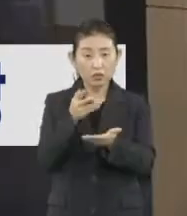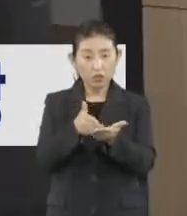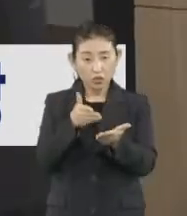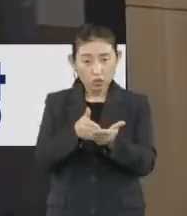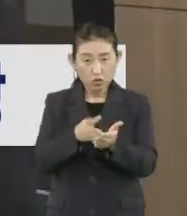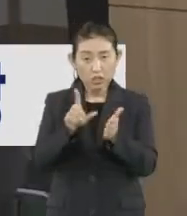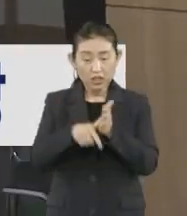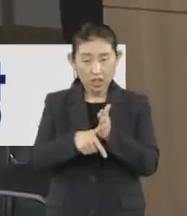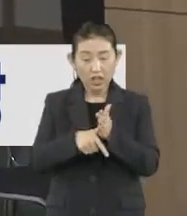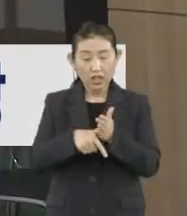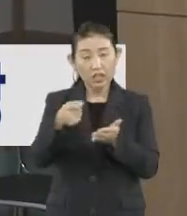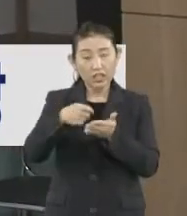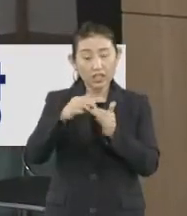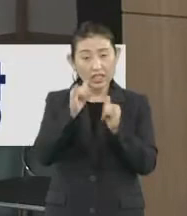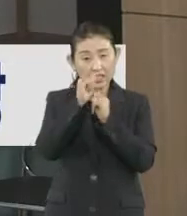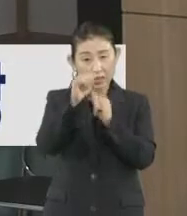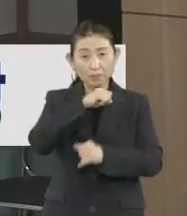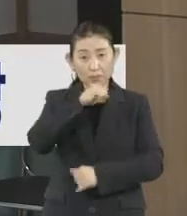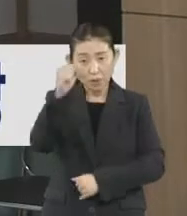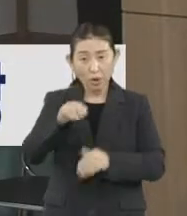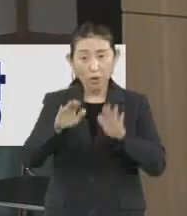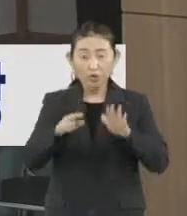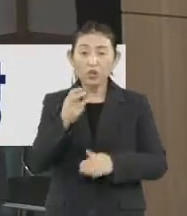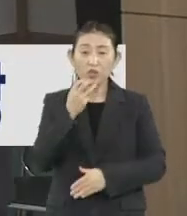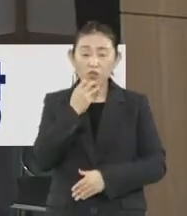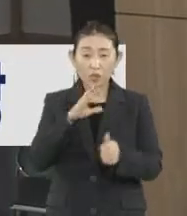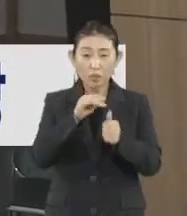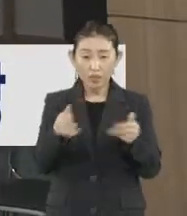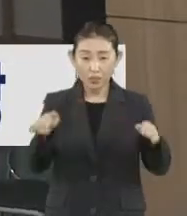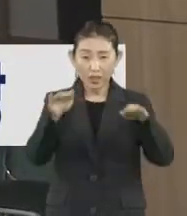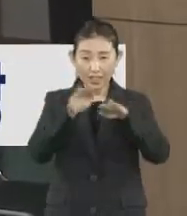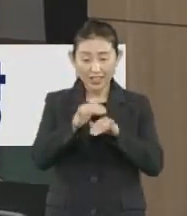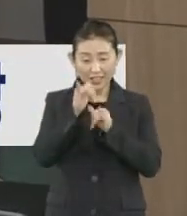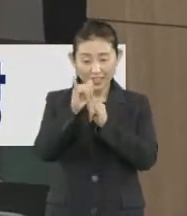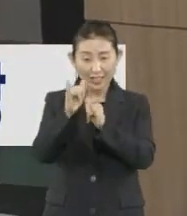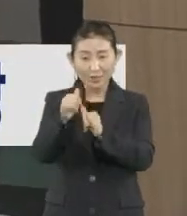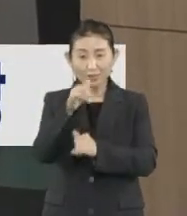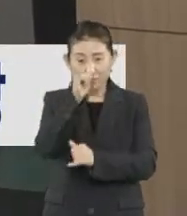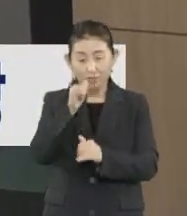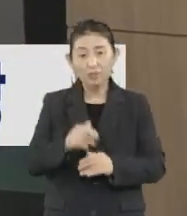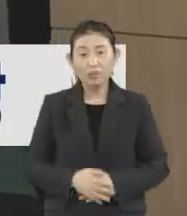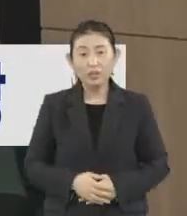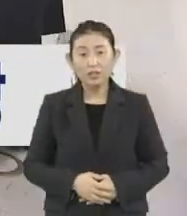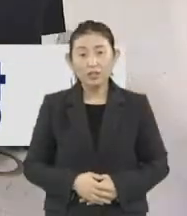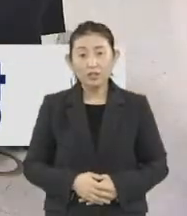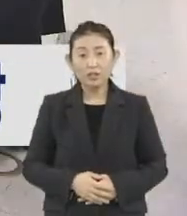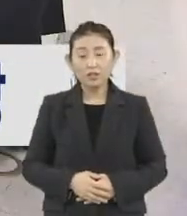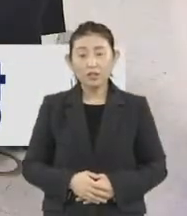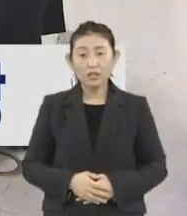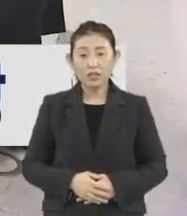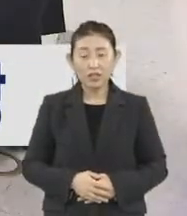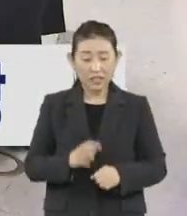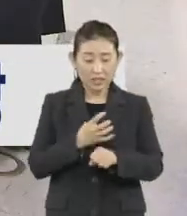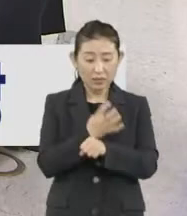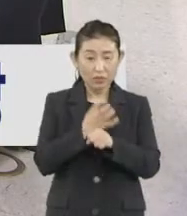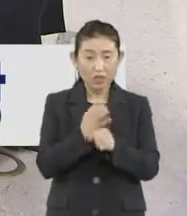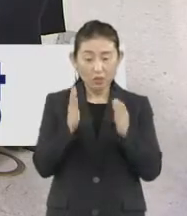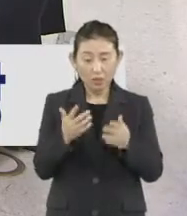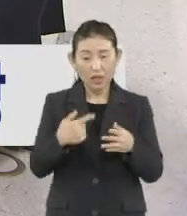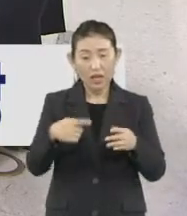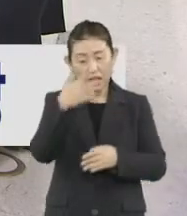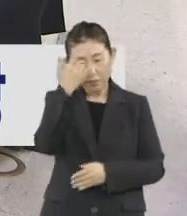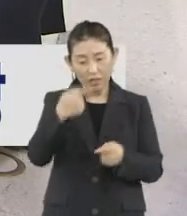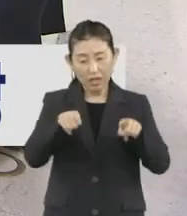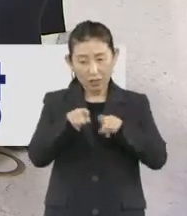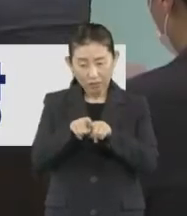이달의 방송기자상으로 선정돼 오늘 서울방송회관에서 시상식이 열렸습니다. 이번 보도는 40시간 넘게